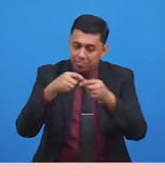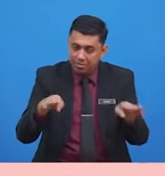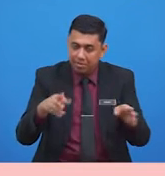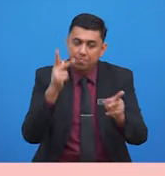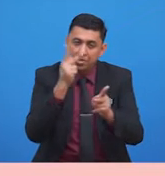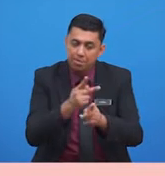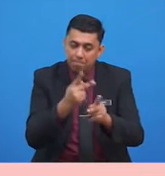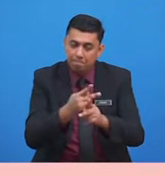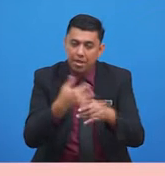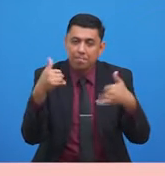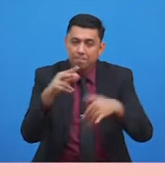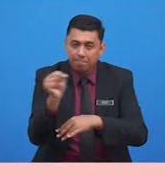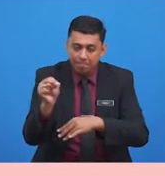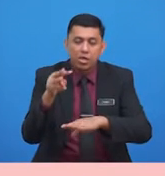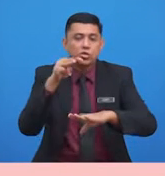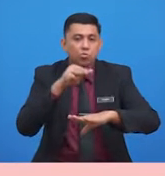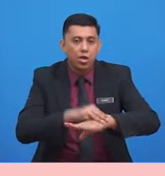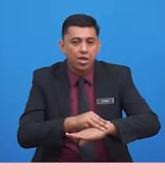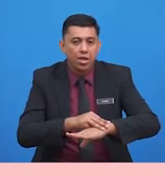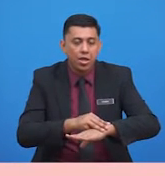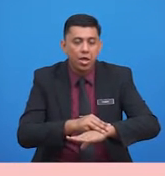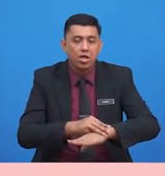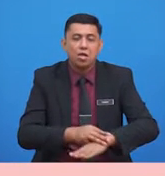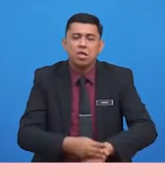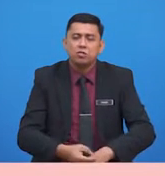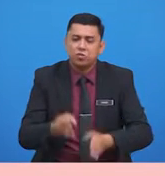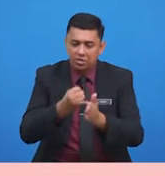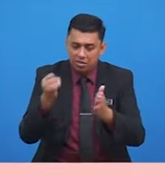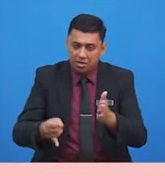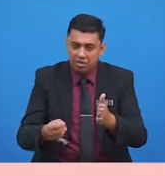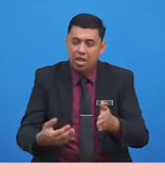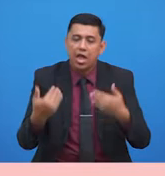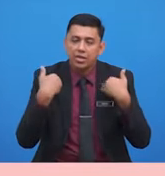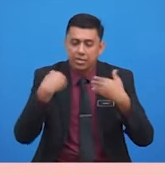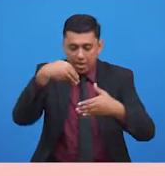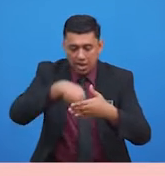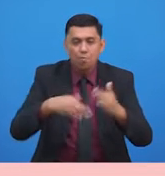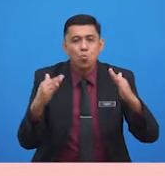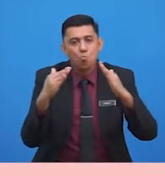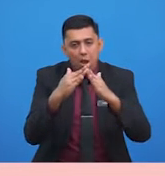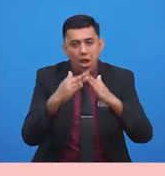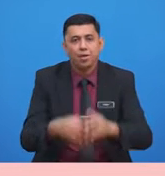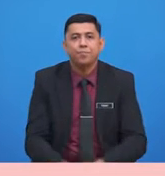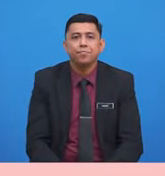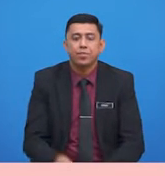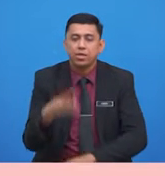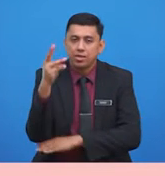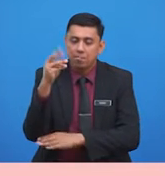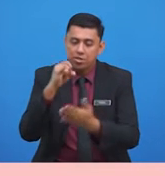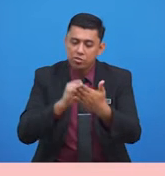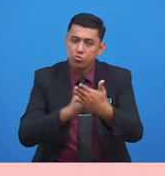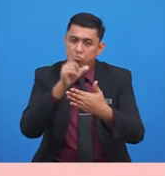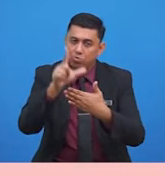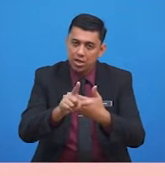telah menyimpan mainan sewaktu jiran berada di rumah. 16